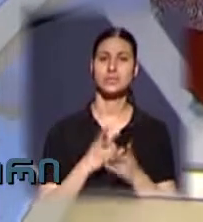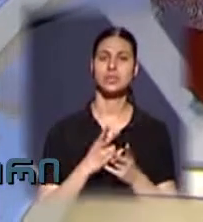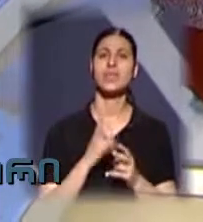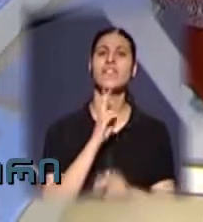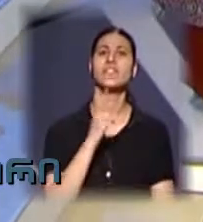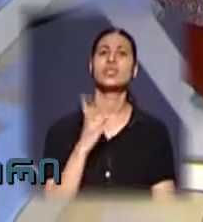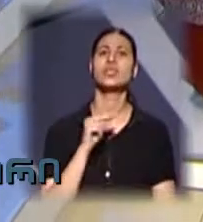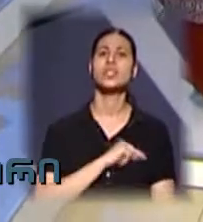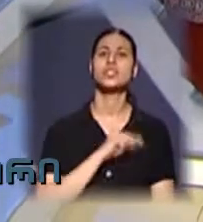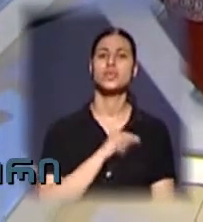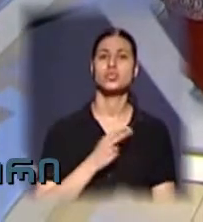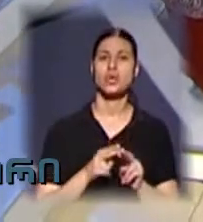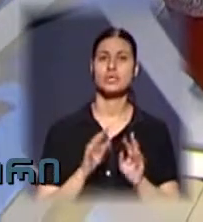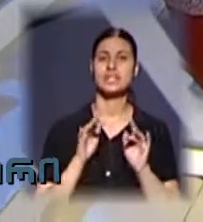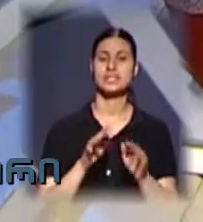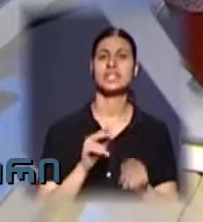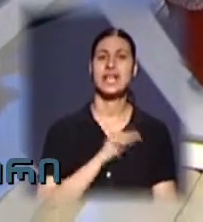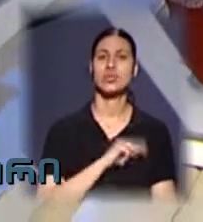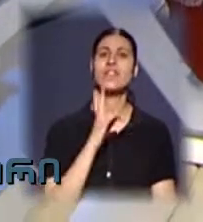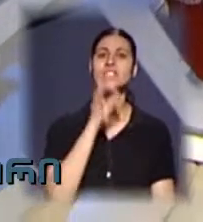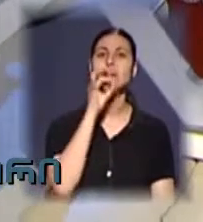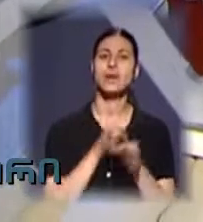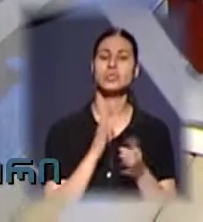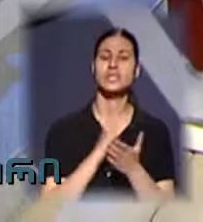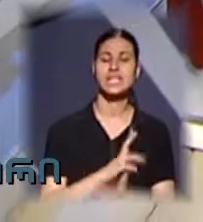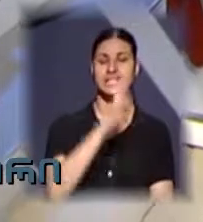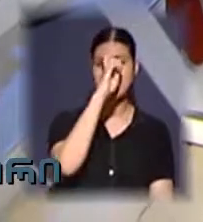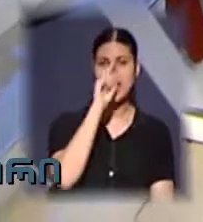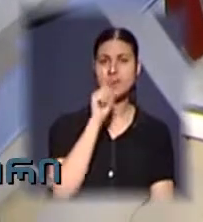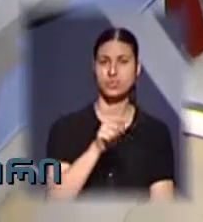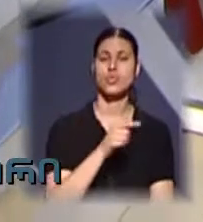აი ვინ უნდა შეიმუშაოს ეს რეგულაციები? რასაკვირველია სახელმწიფომ,